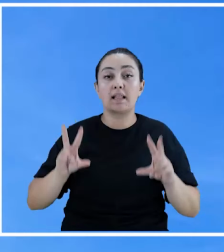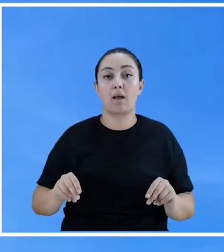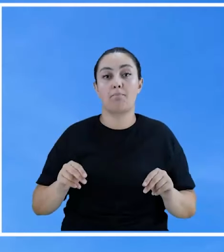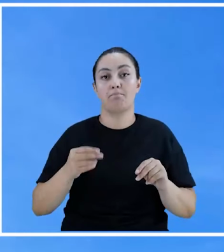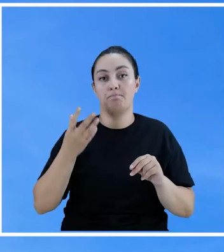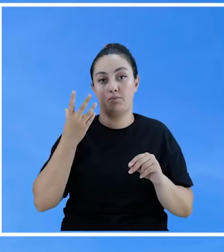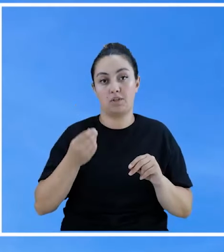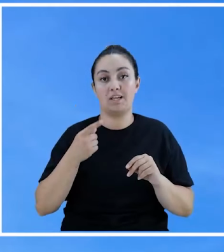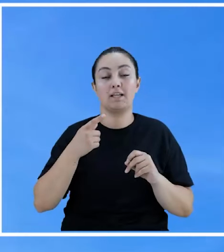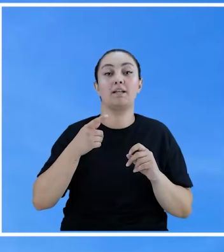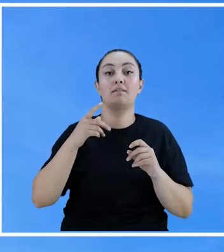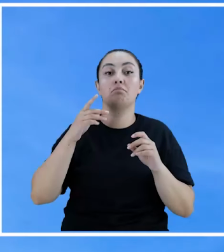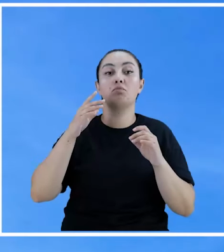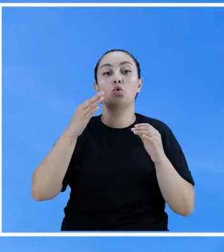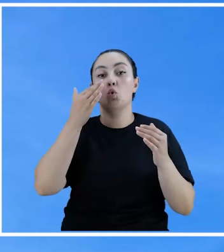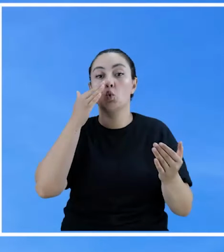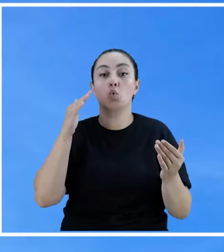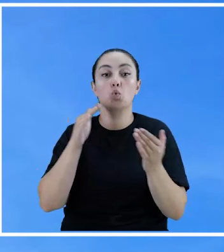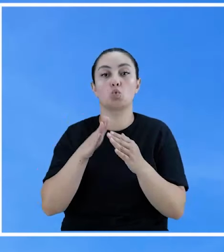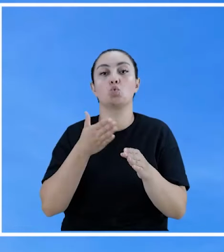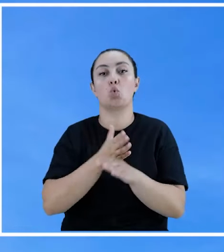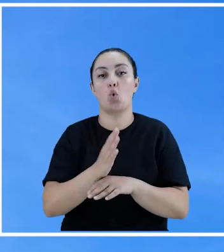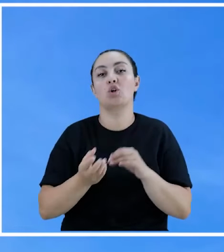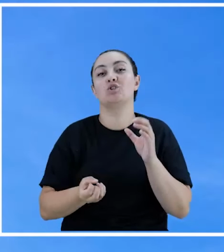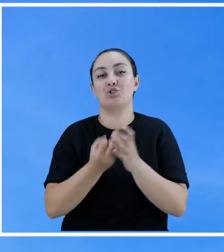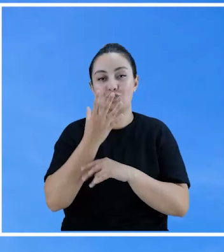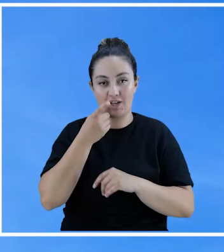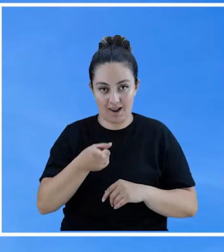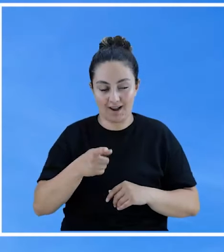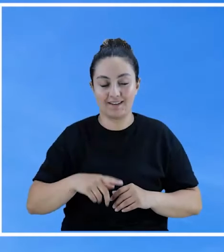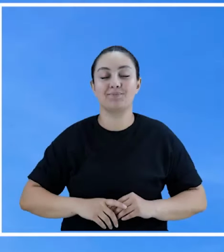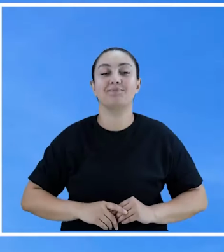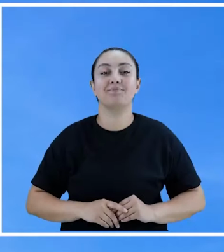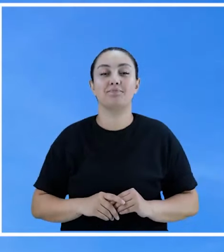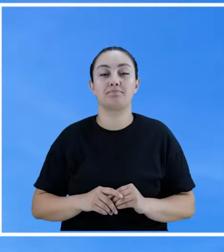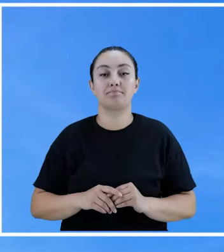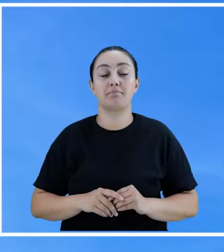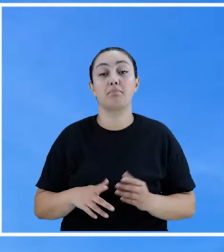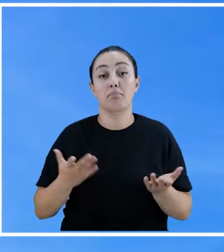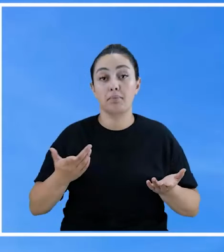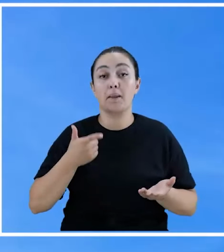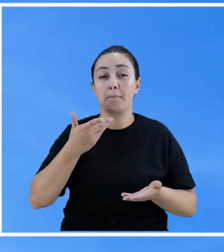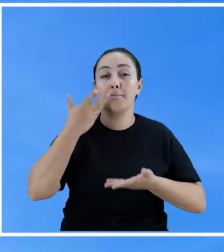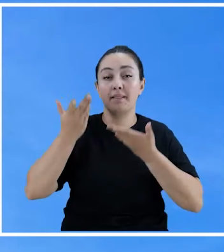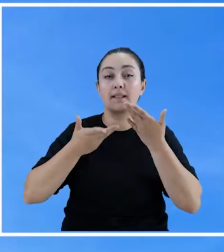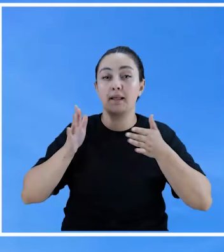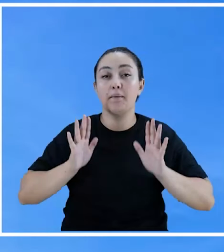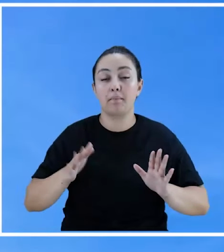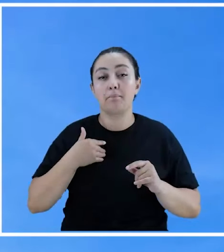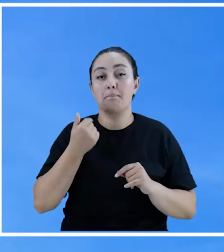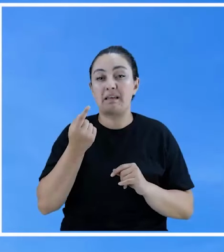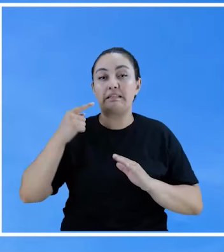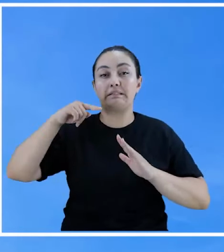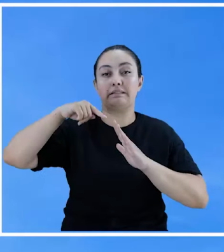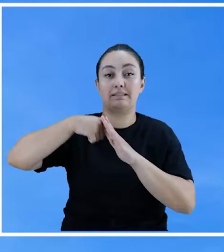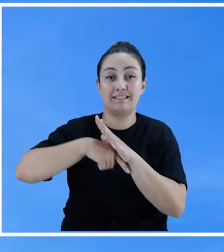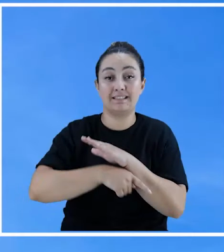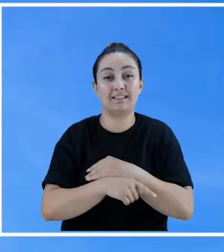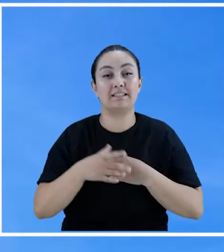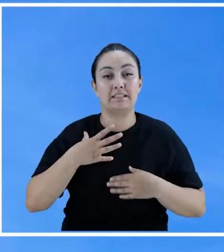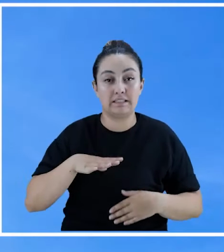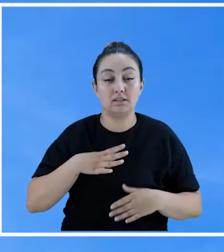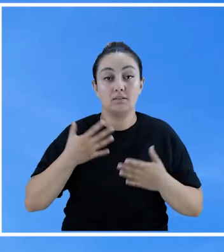olarak yapılırsa, bütünsel bir yaklaşım yapılırsa doğru bir sonuç ortaya çıkar. Peki hocam bahsettik ama biraz daha derine